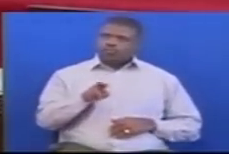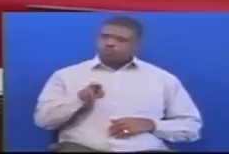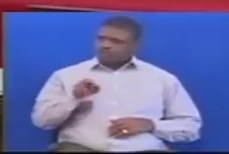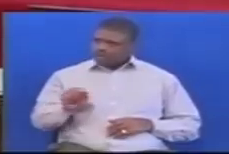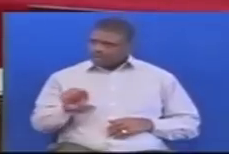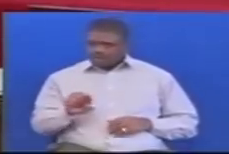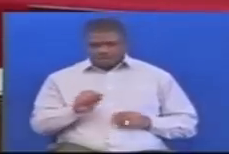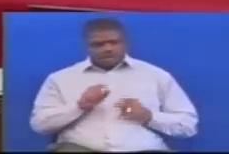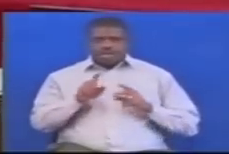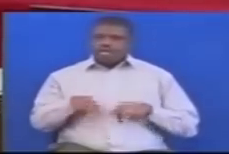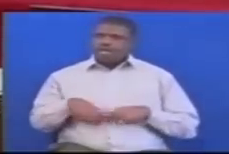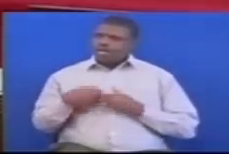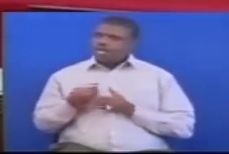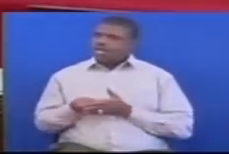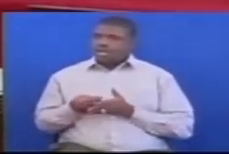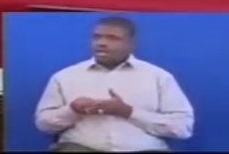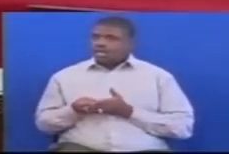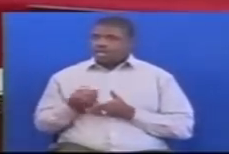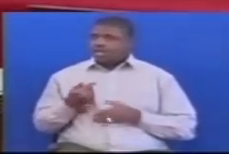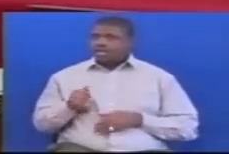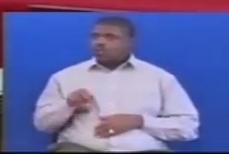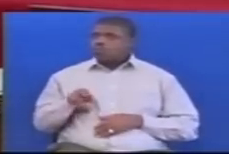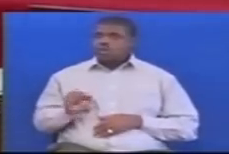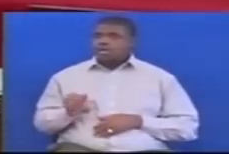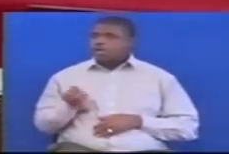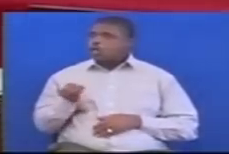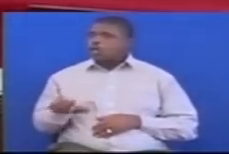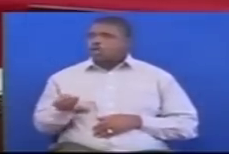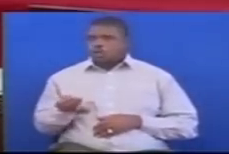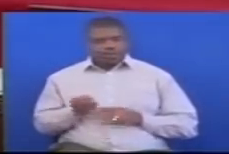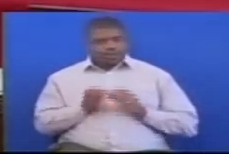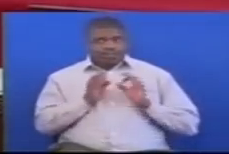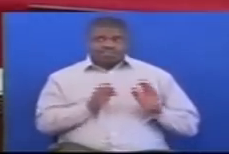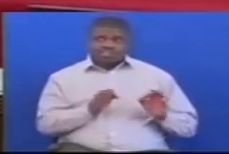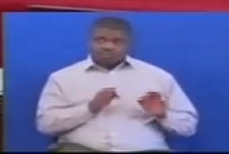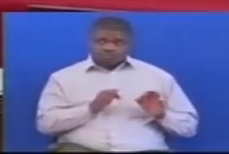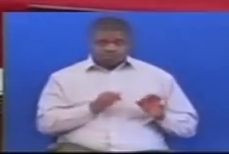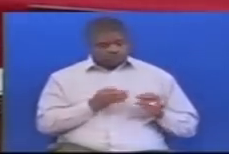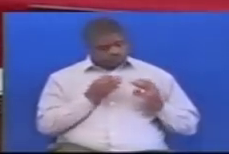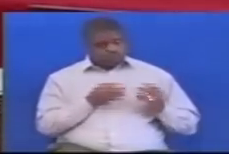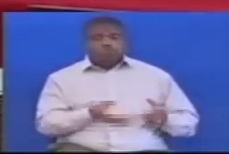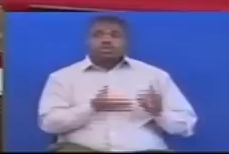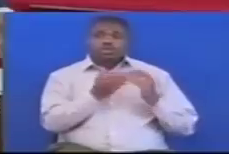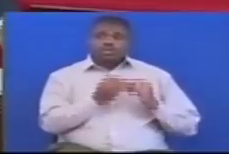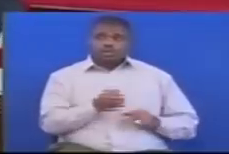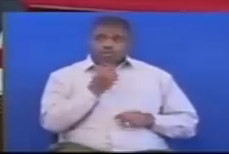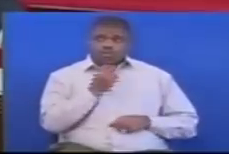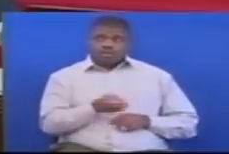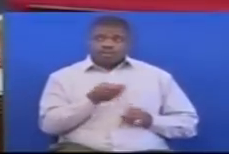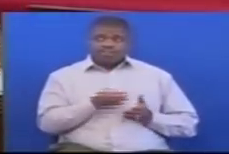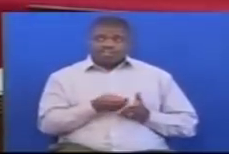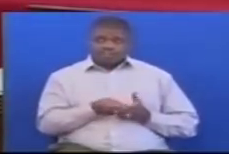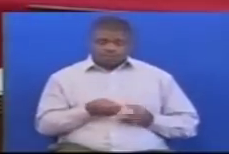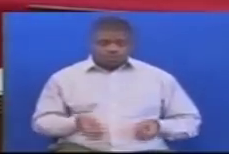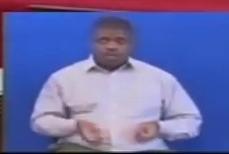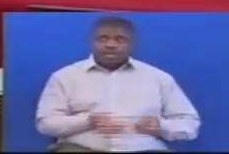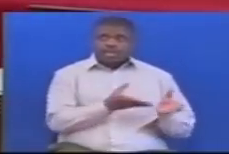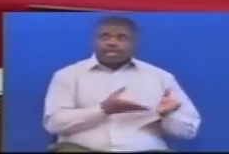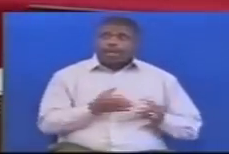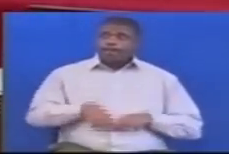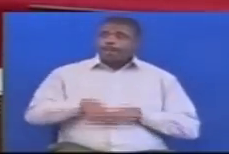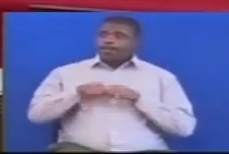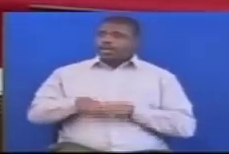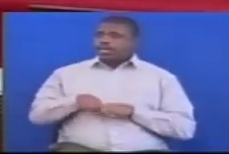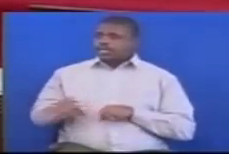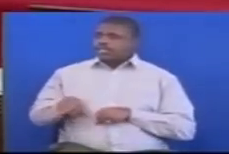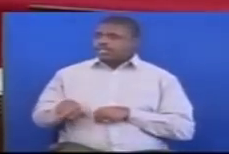lakini hela ambazo zimekuwa na TARURA ni ndogo sana. Kwa hiyo ni vizuri sana kuangalia uwezekano wa kupeleka fedha ili mamlaka hii